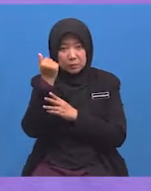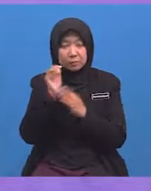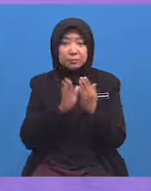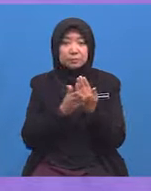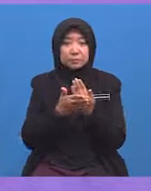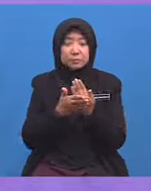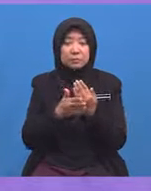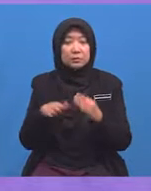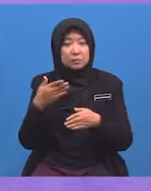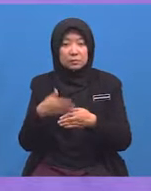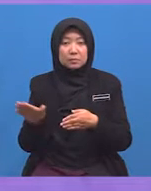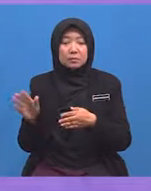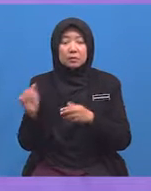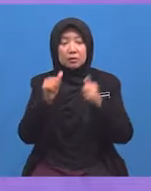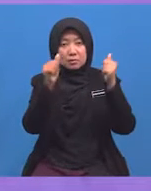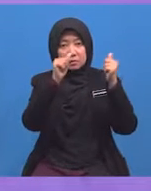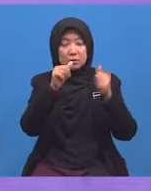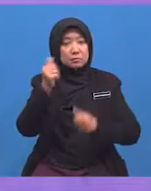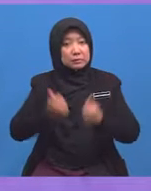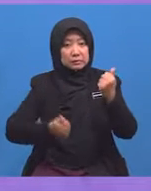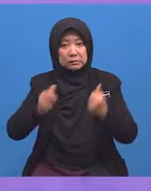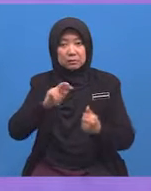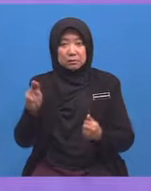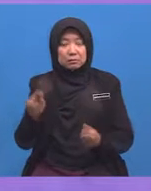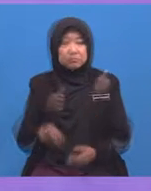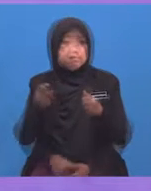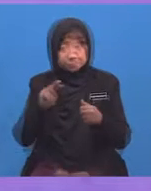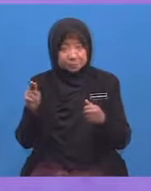oleh pelepasan asap kenderaan.